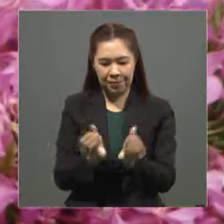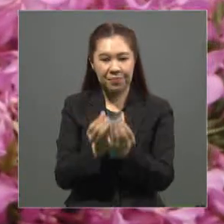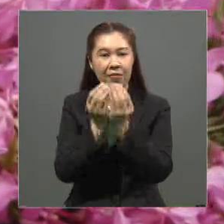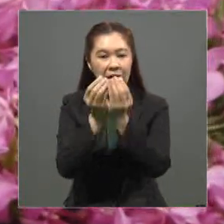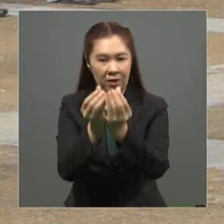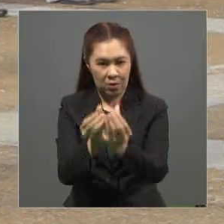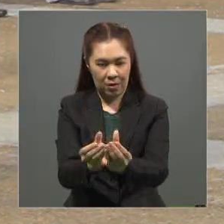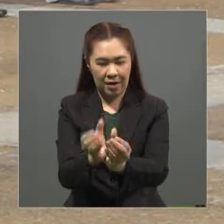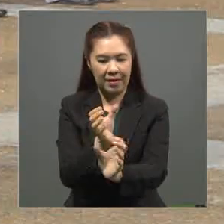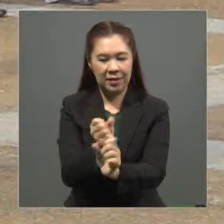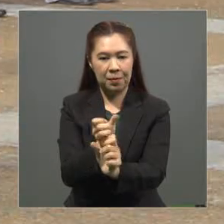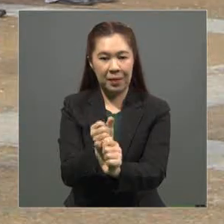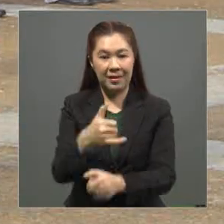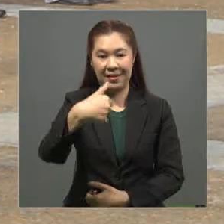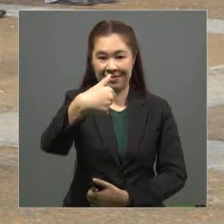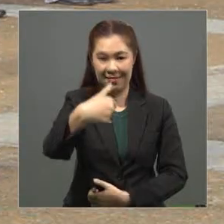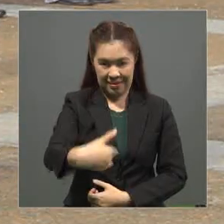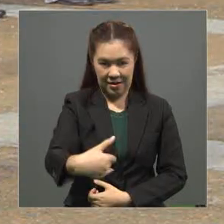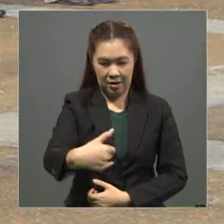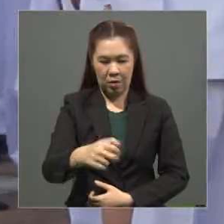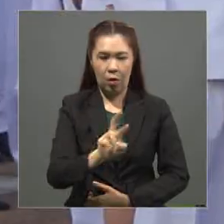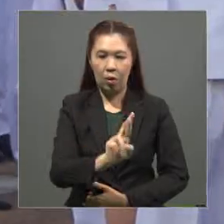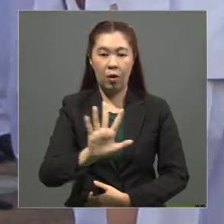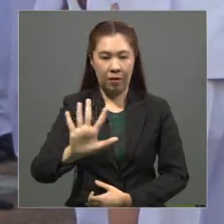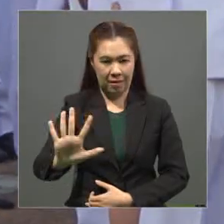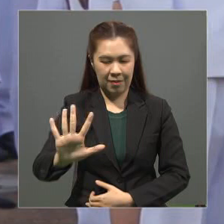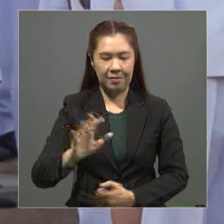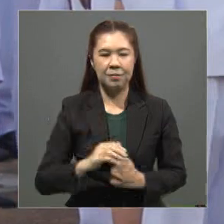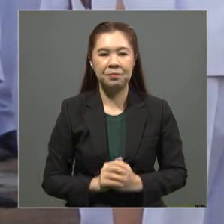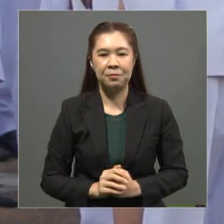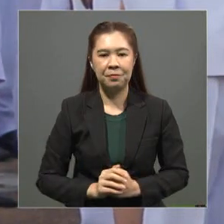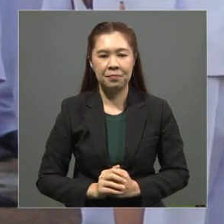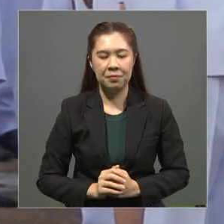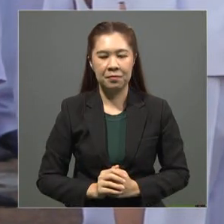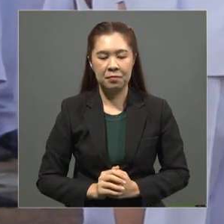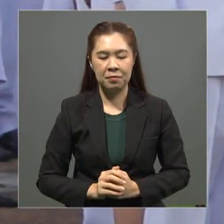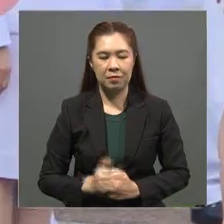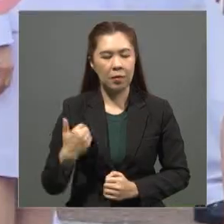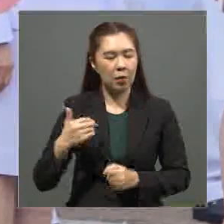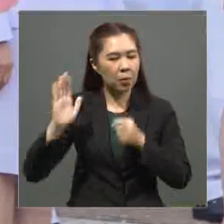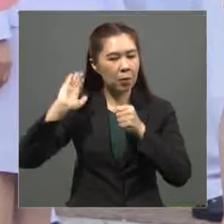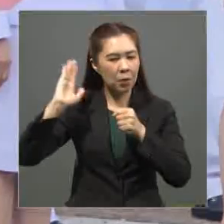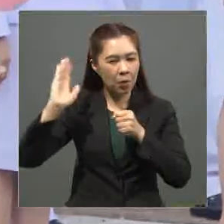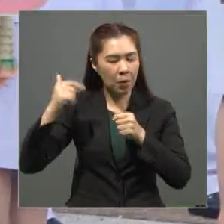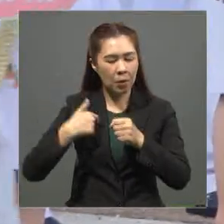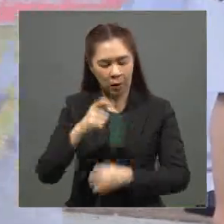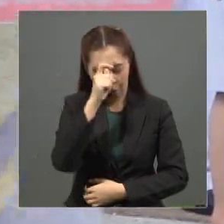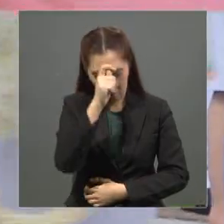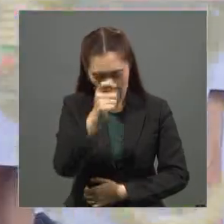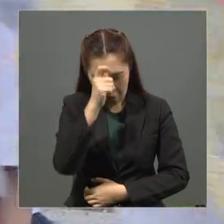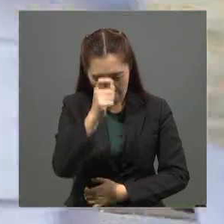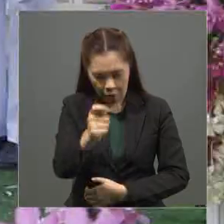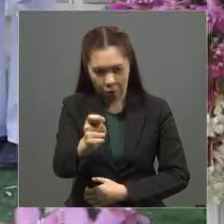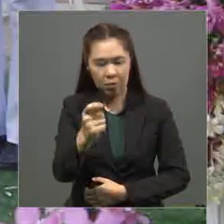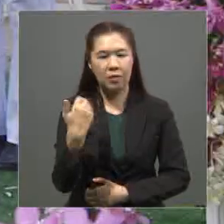ราชานุสาวรีย์พระบาทสมเด็จพระจุลจอมเกล้าเจ้าอยู่หัวพร้อมทั้งกล่าวสดุดีรำลึกในพระมหากรุณาธิคุณที่ทรงมีต่อ